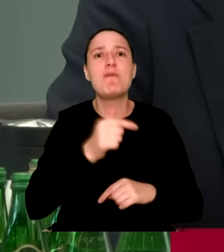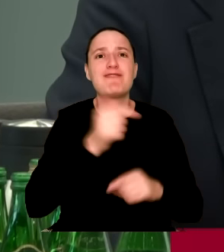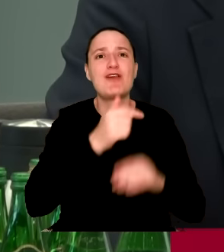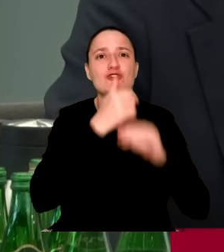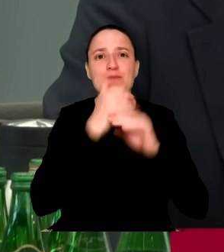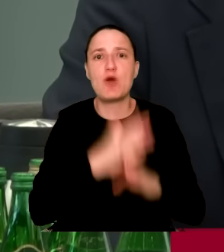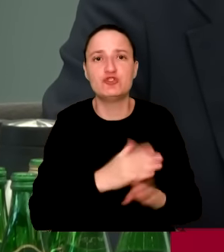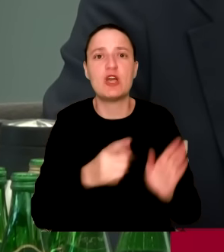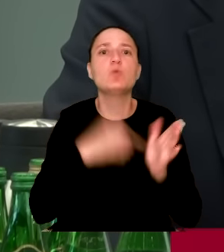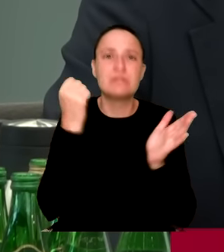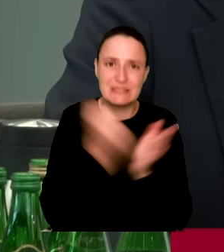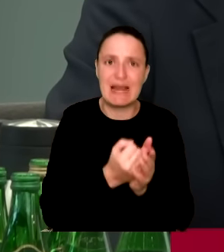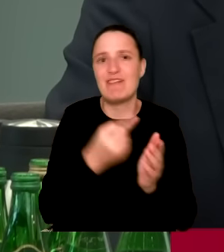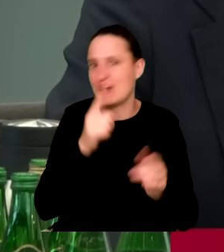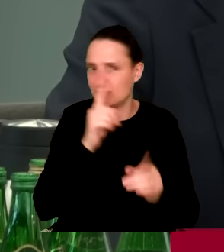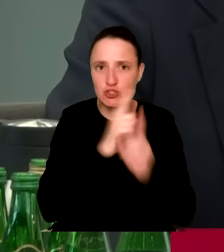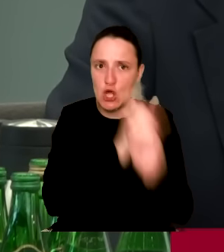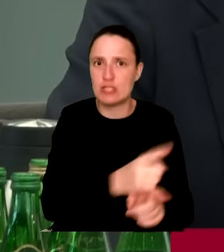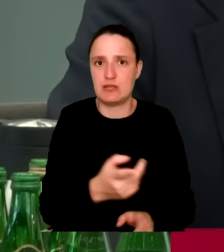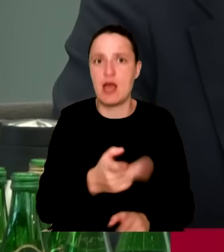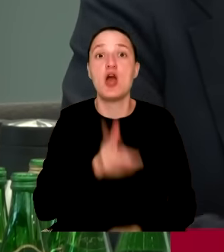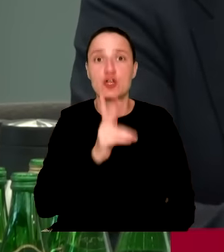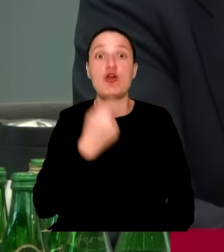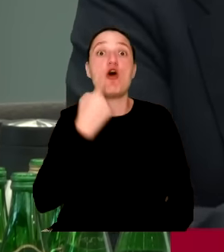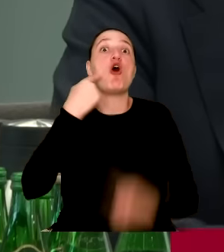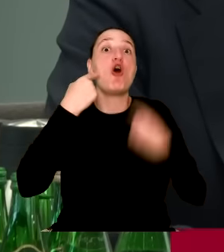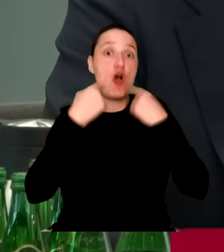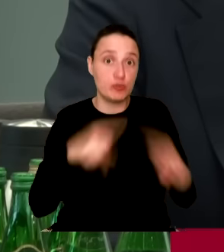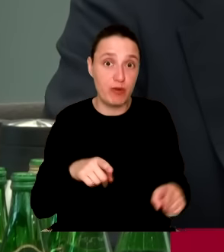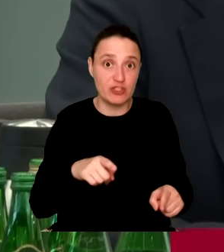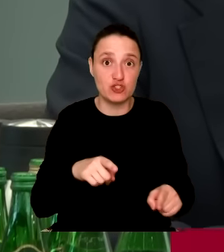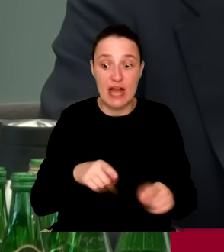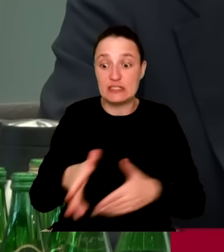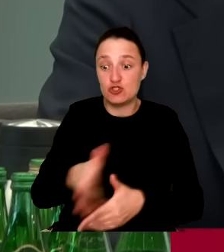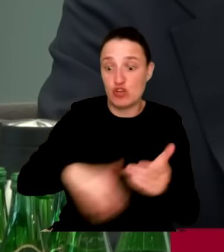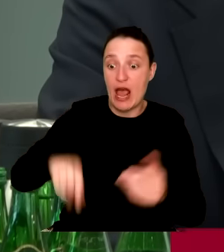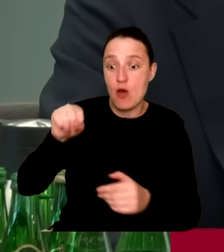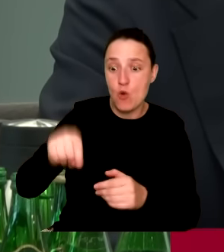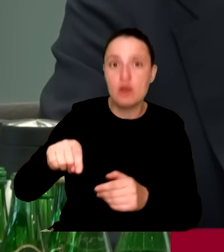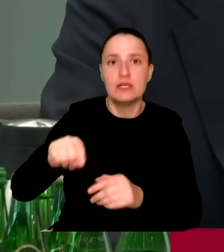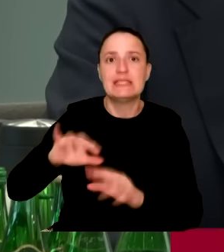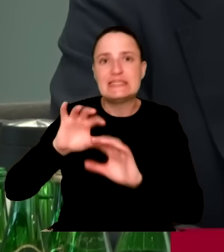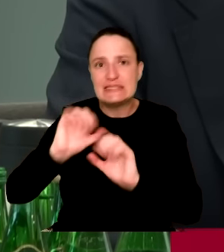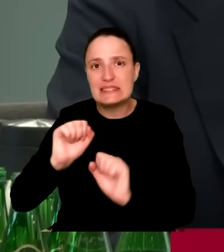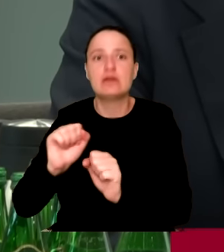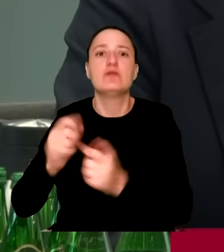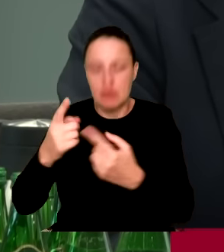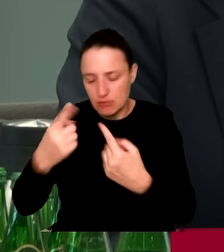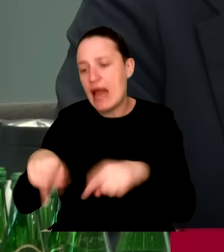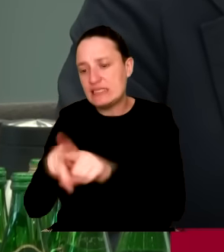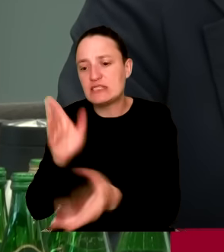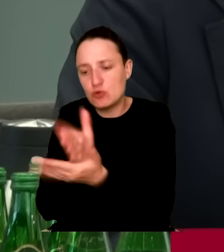działowej że osoby odpowiedzialne za dany dział zajmują się już następnie realizacją